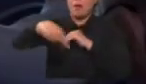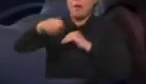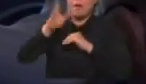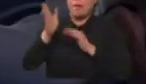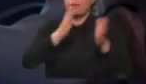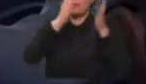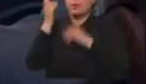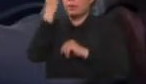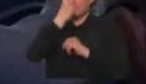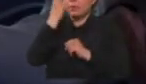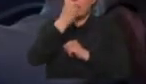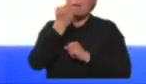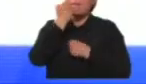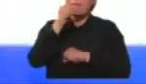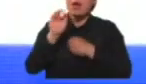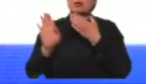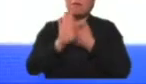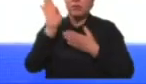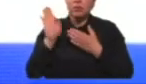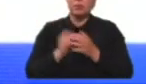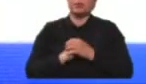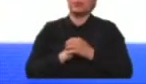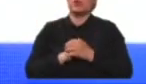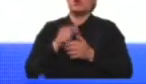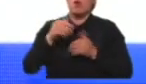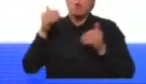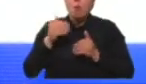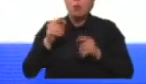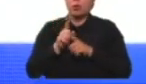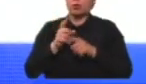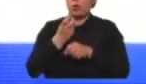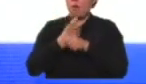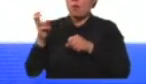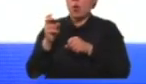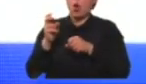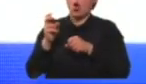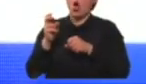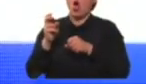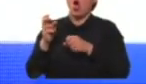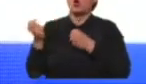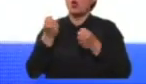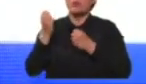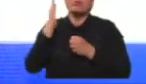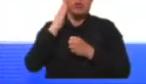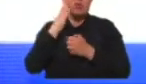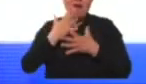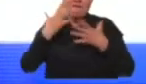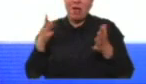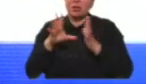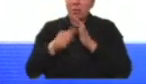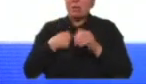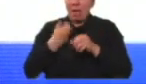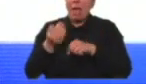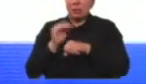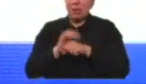kolejne interesujące bardzo wystąpienie o tym, że można być też wykluczonym komunikacyjnie, mieszkając w wielkim mieście. I ja się z tym zgadzam.